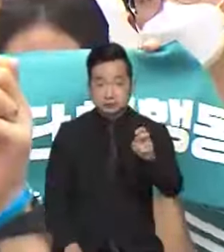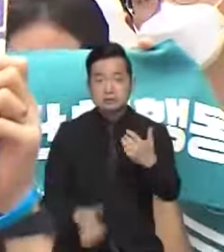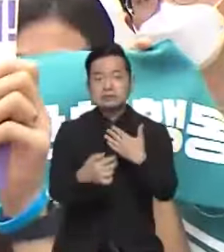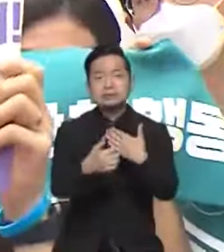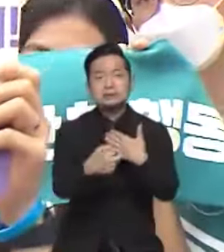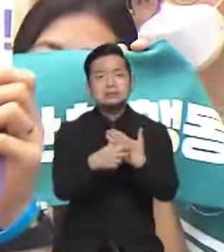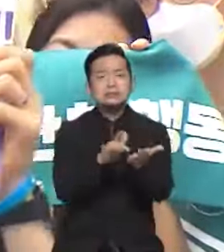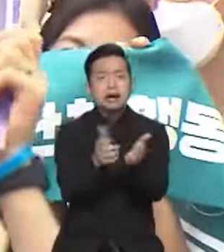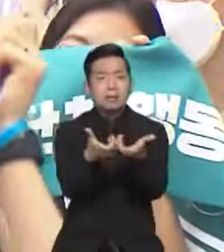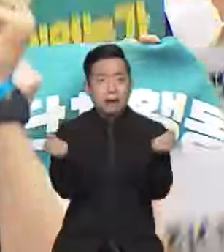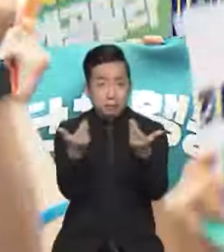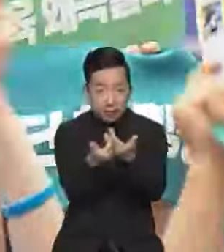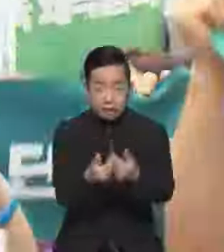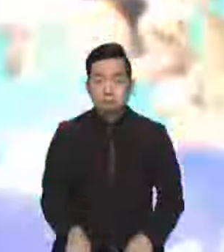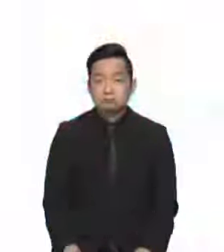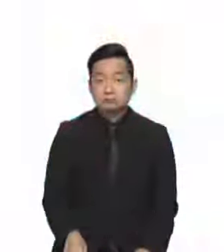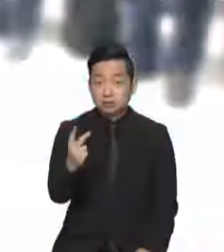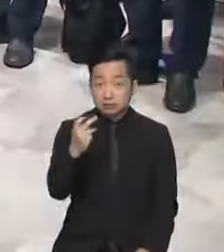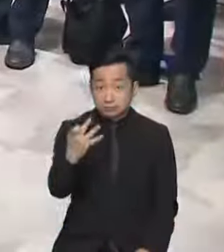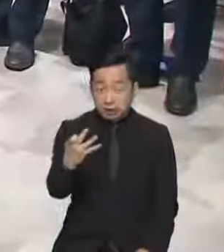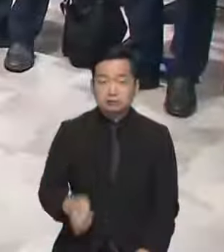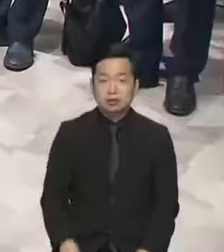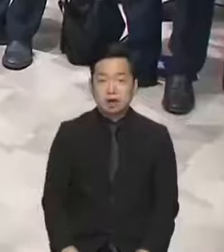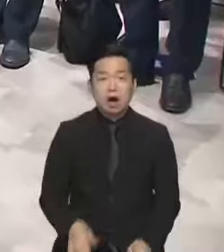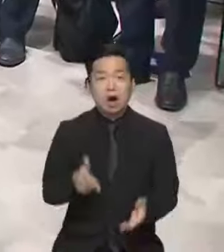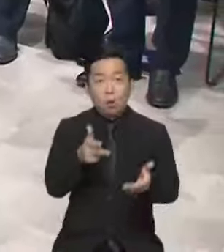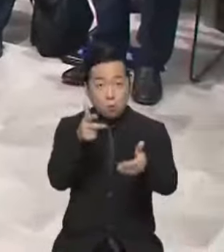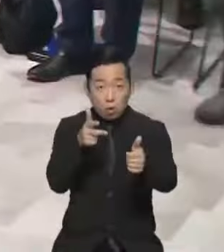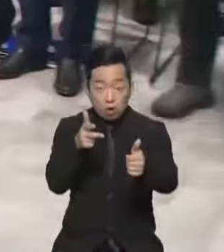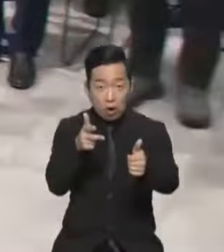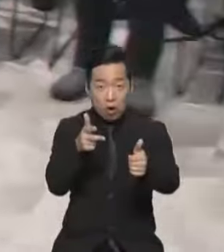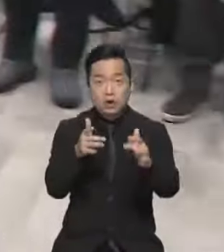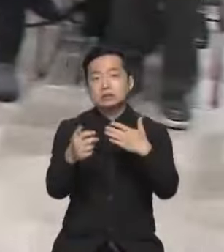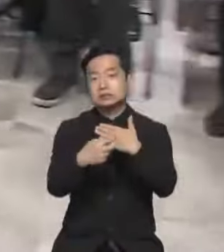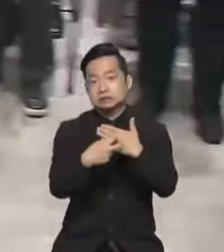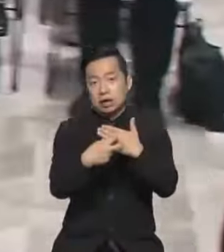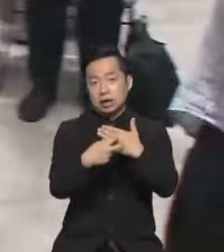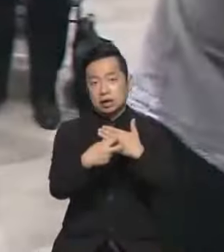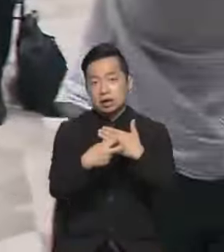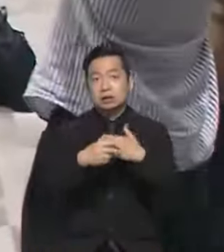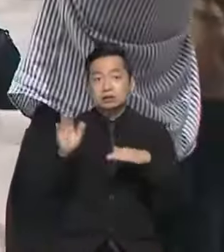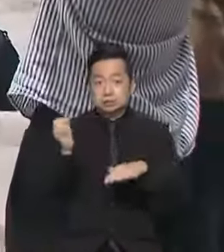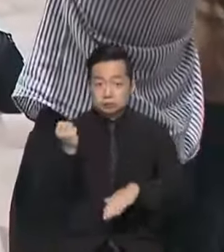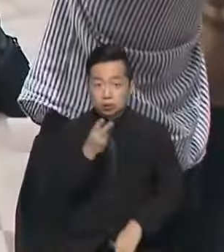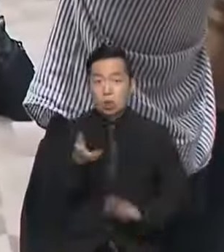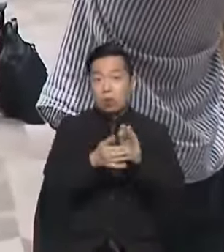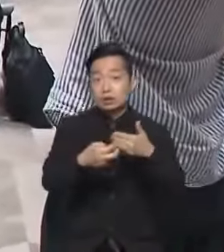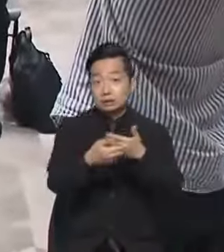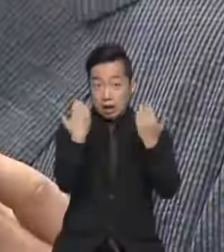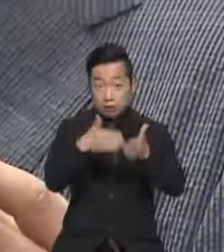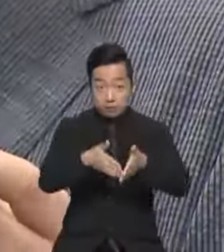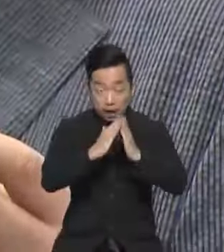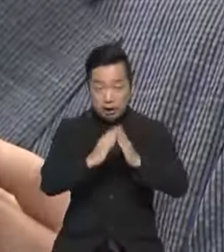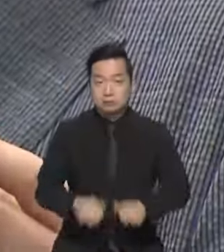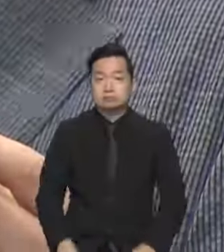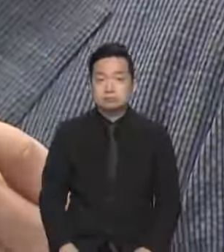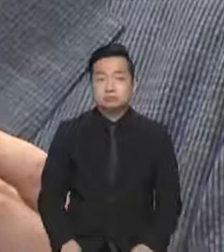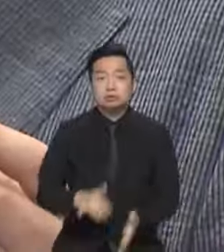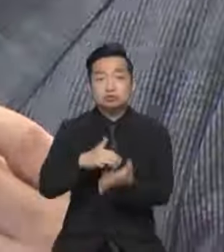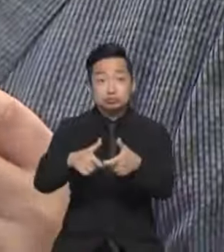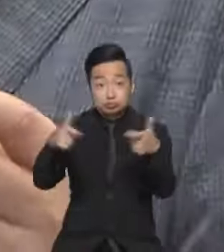의약분업 반대, 2014년 원격진료 반대, 2020년 의대 증원과 공공의대 신설 추진에 반대한 이후 의료계 네